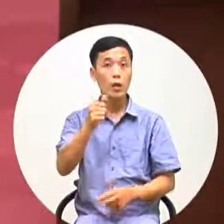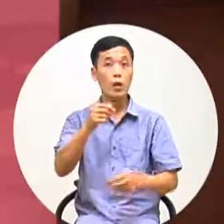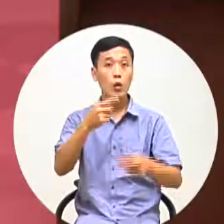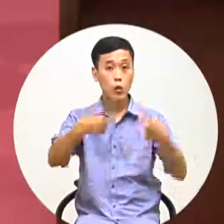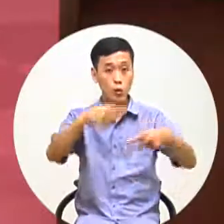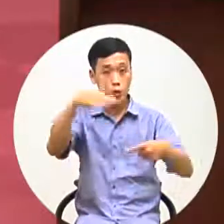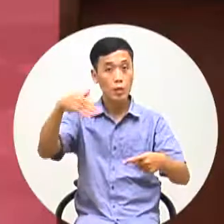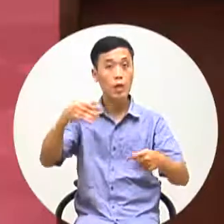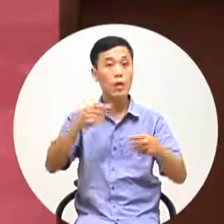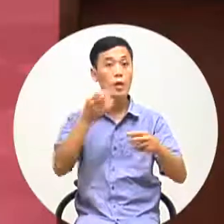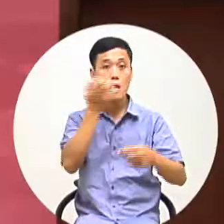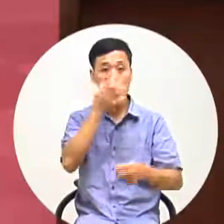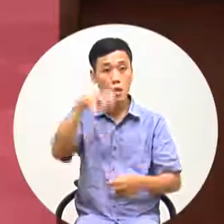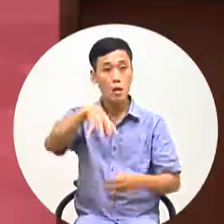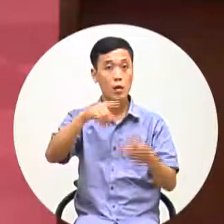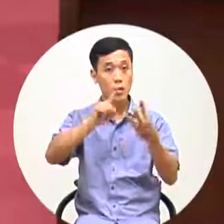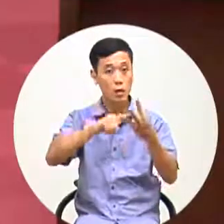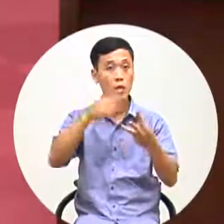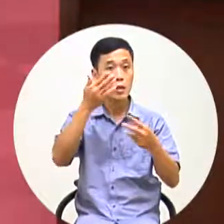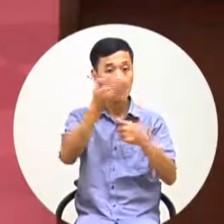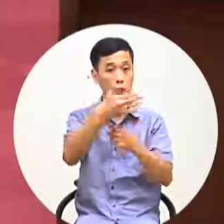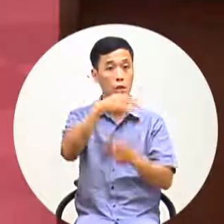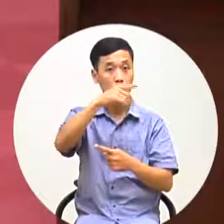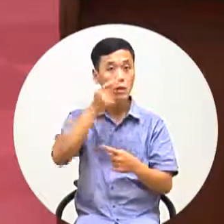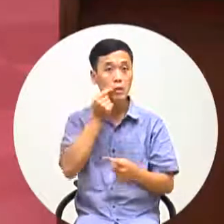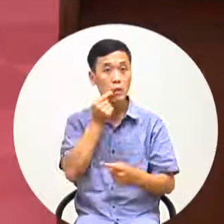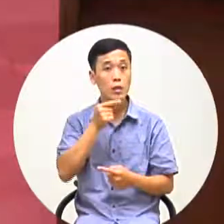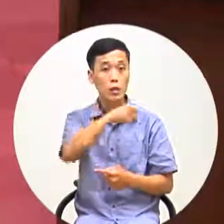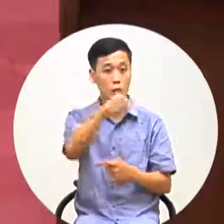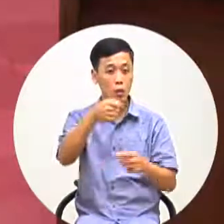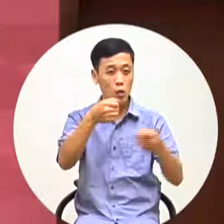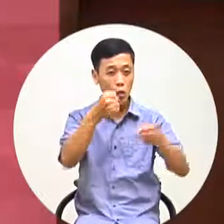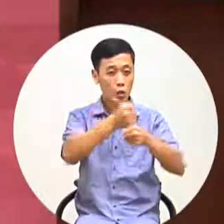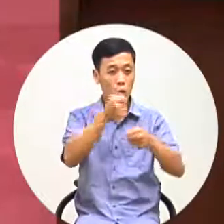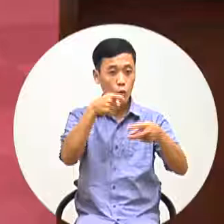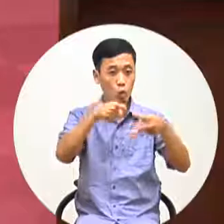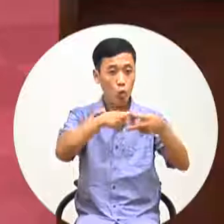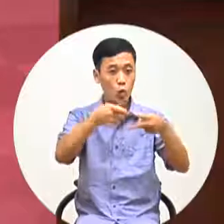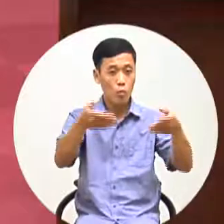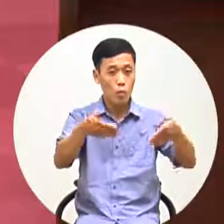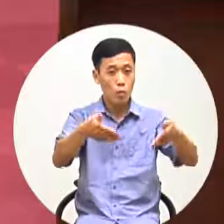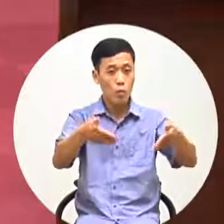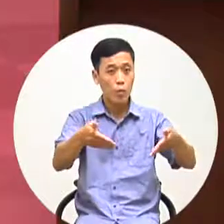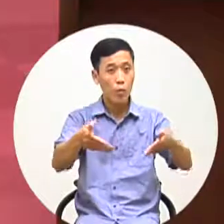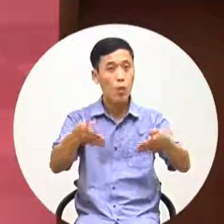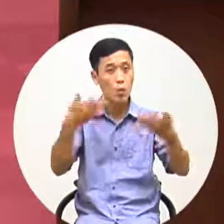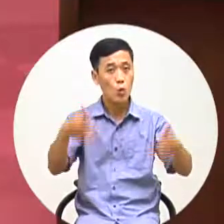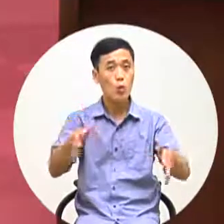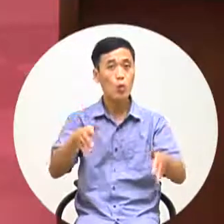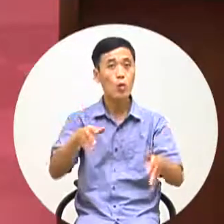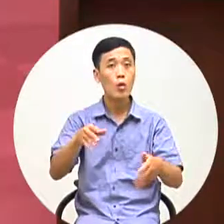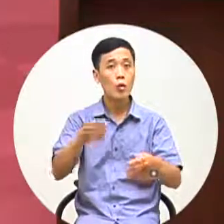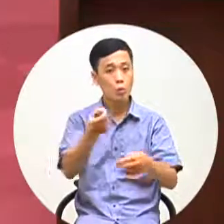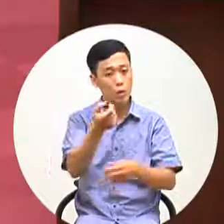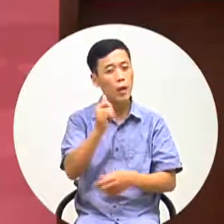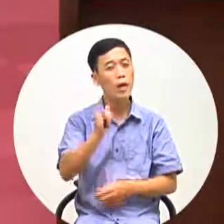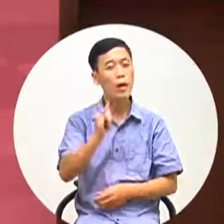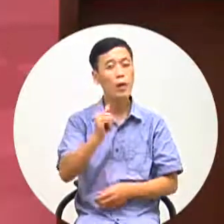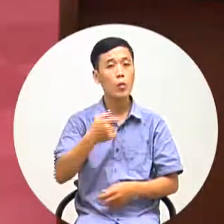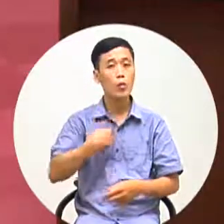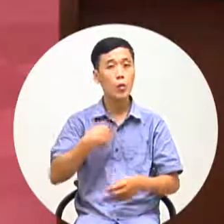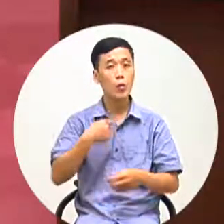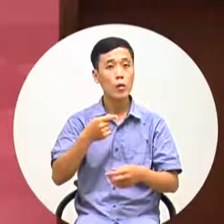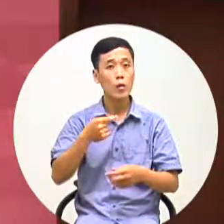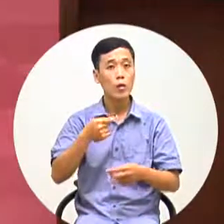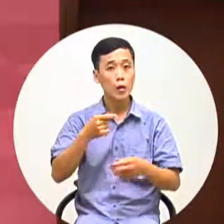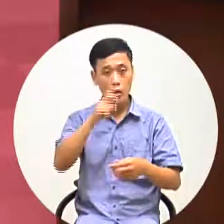哈，经验不是介济啊，所以伫即处我这部门问了后，才决定哦记好后，